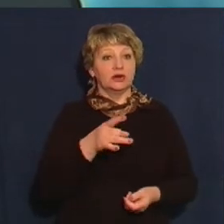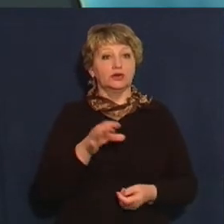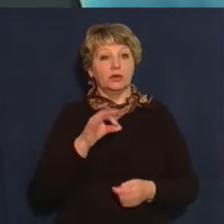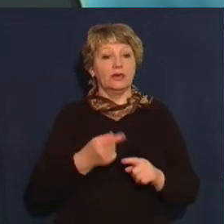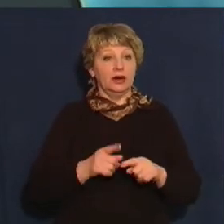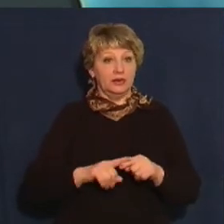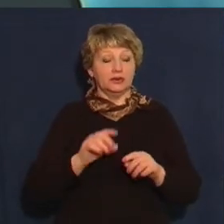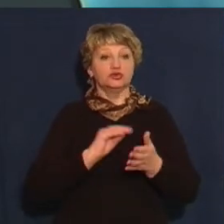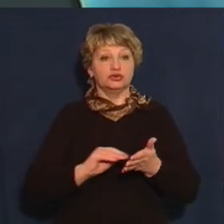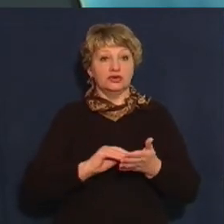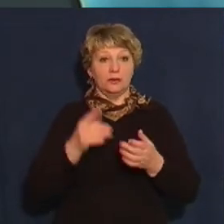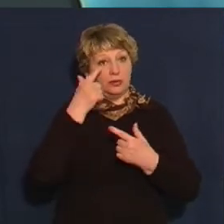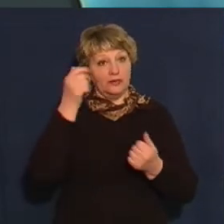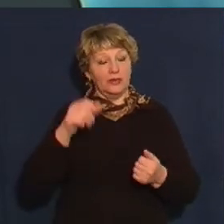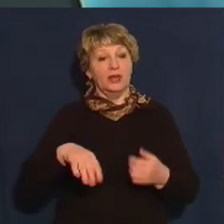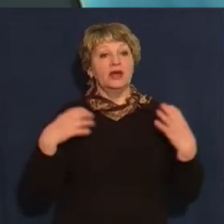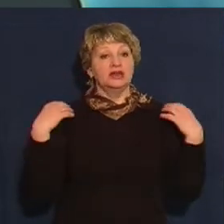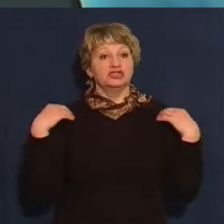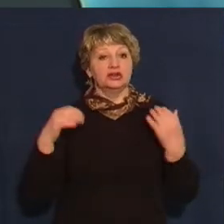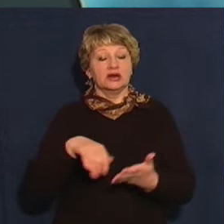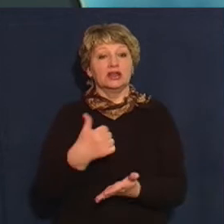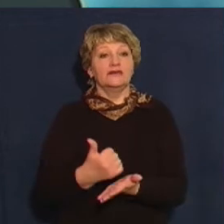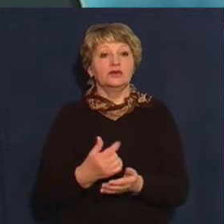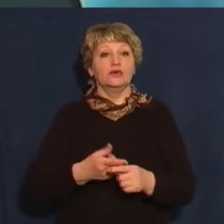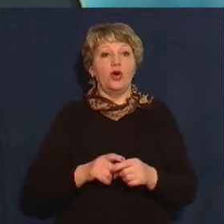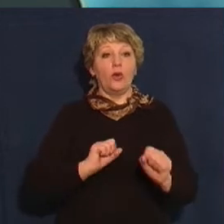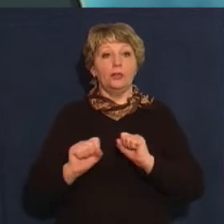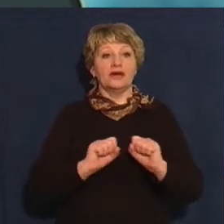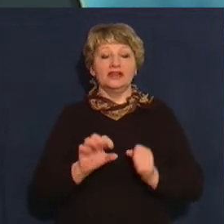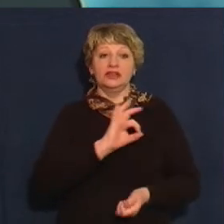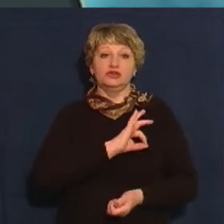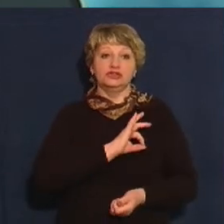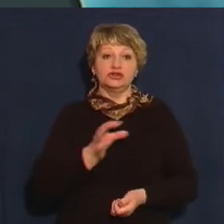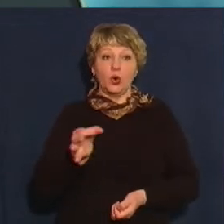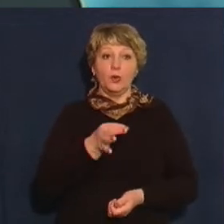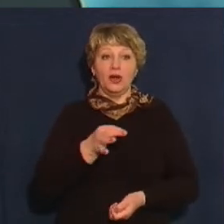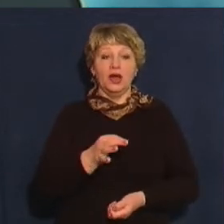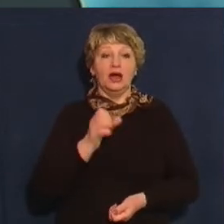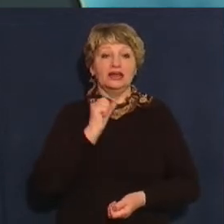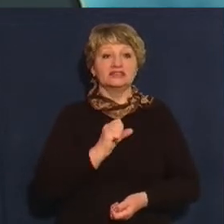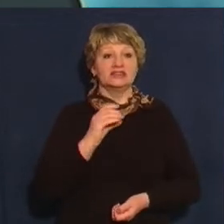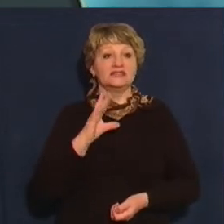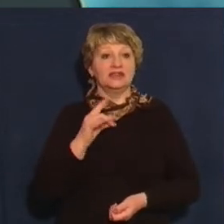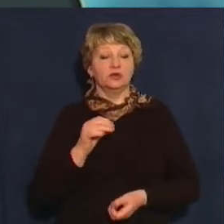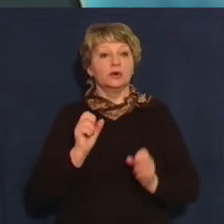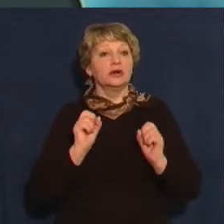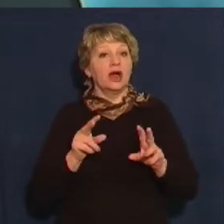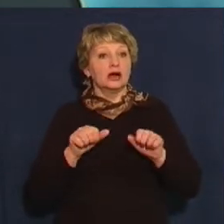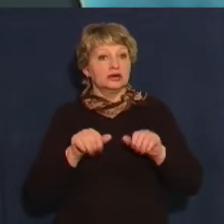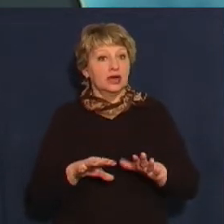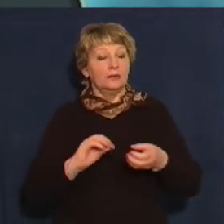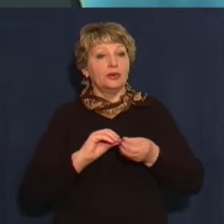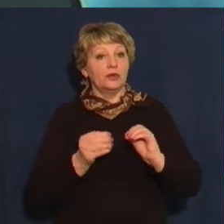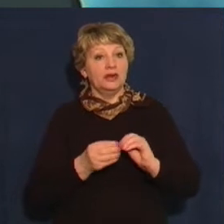журналістам Суспільного повідомив начальник головного територіального управління юстиції області Олександр Свіренюк. Як вирішують цю проблему у